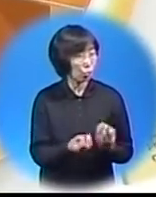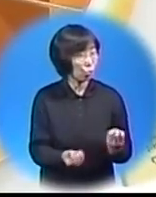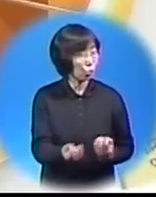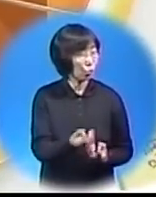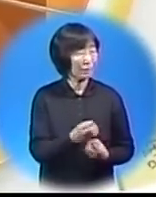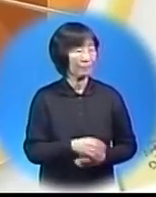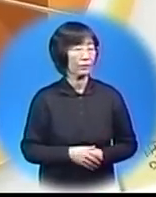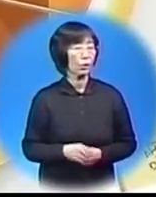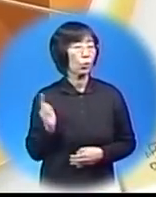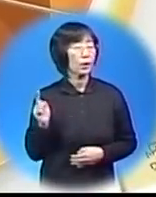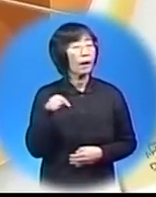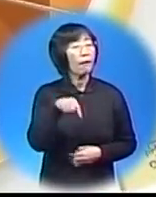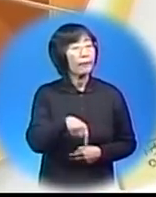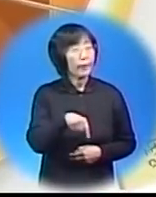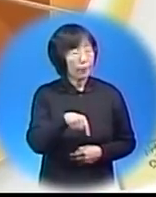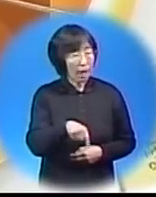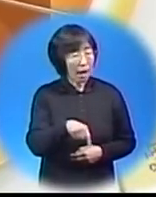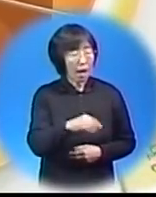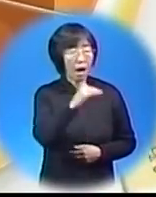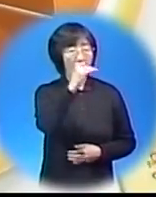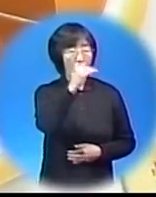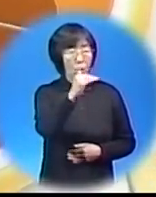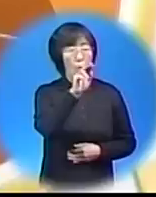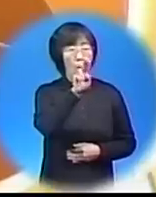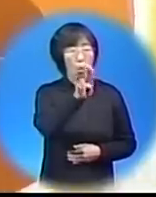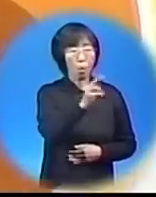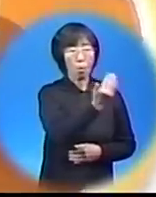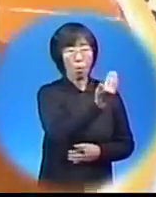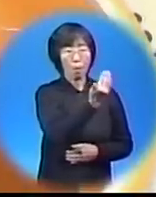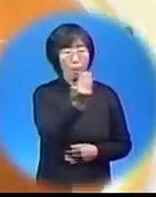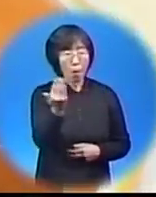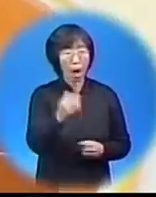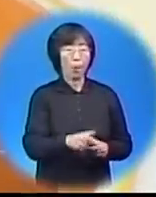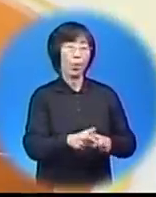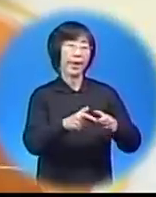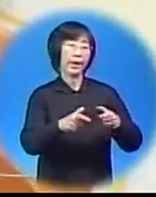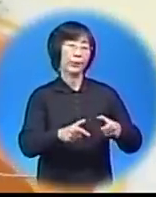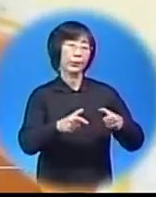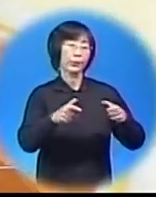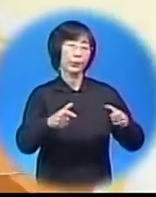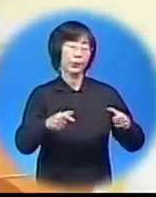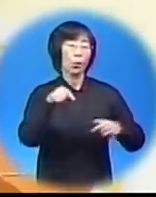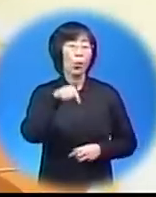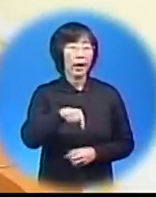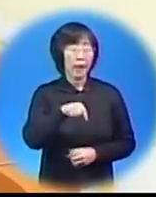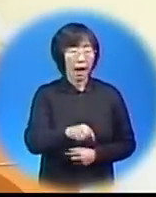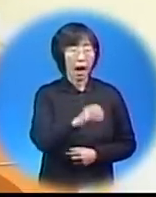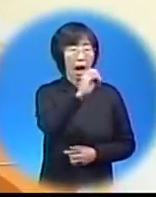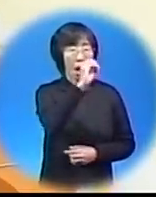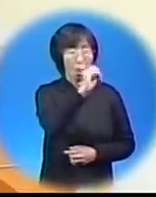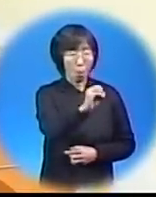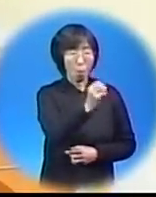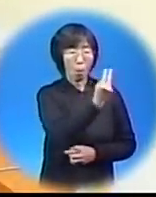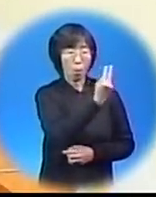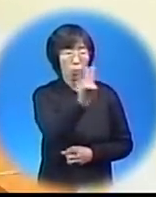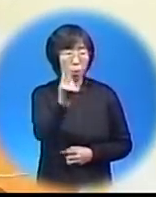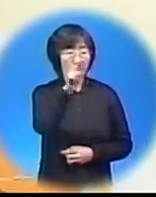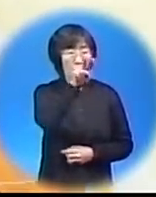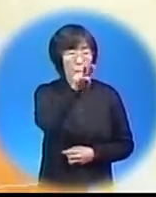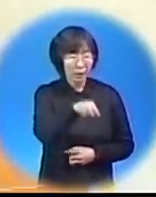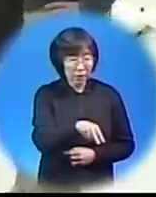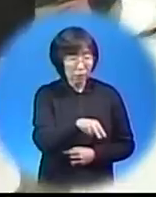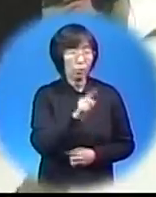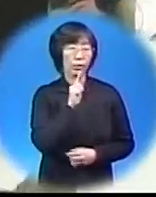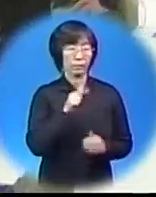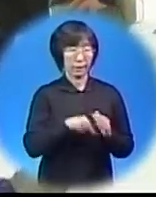この中ではどんどん清酒の有料な清酒酵母が増えてる状態ですね。これが踊りと言われる2日目の状態になります